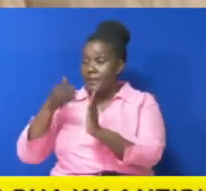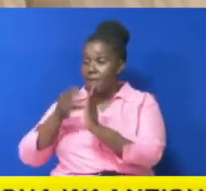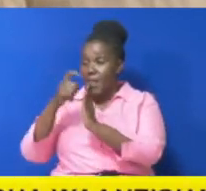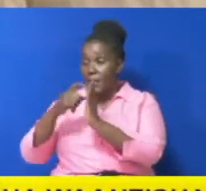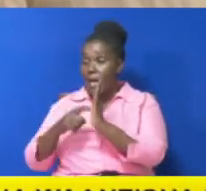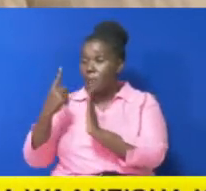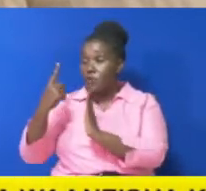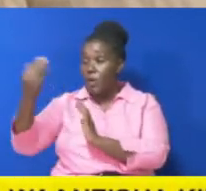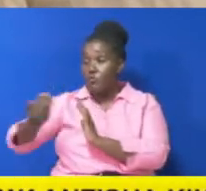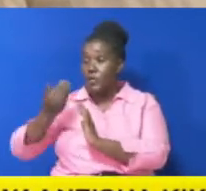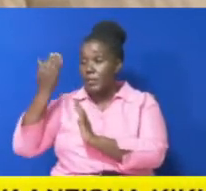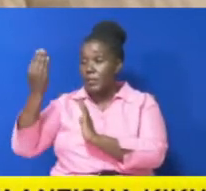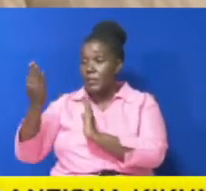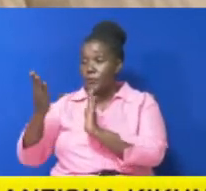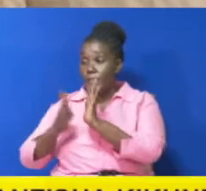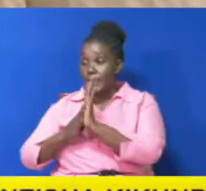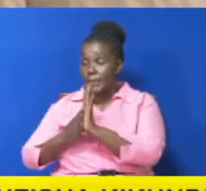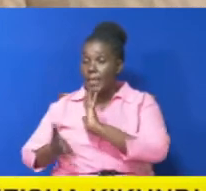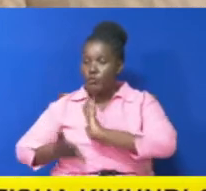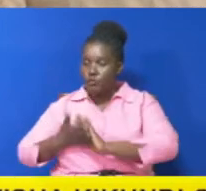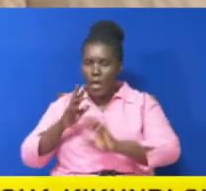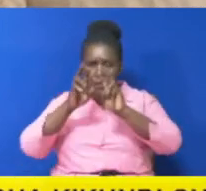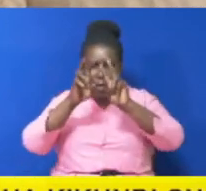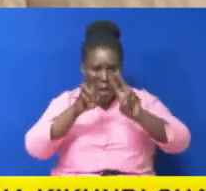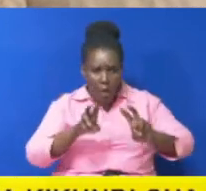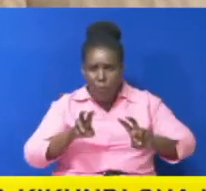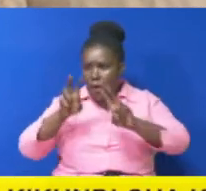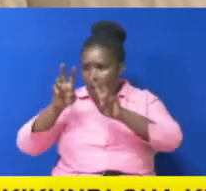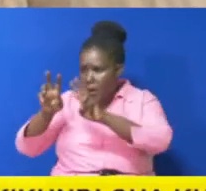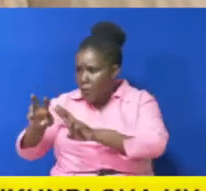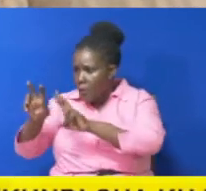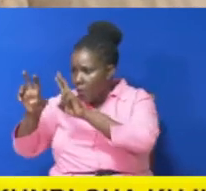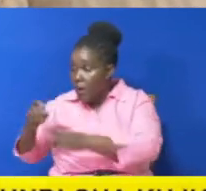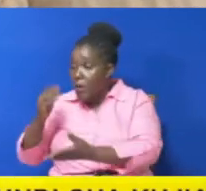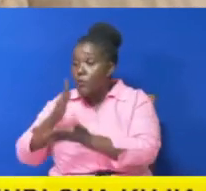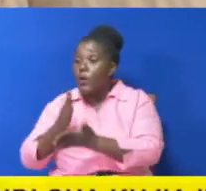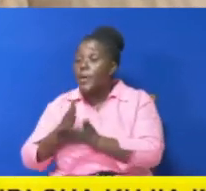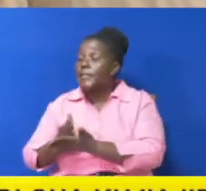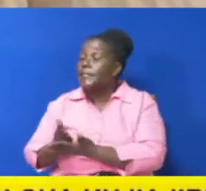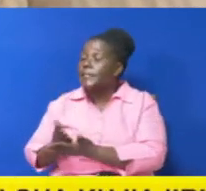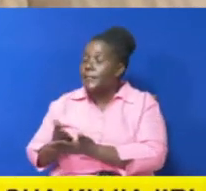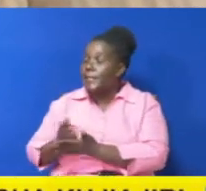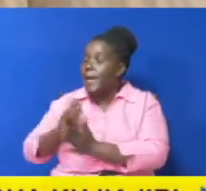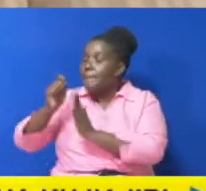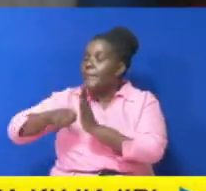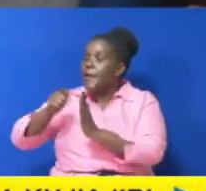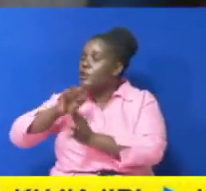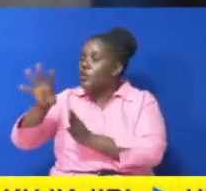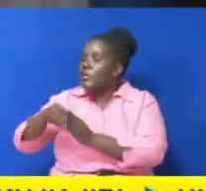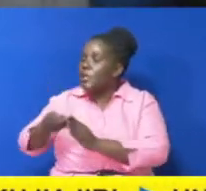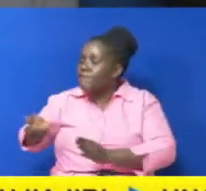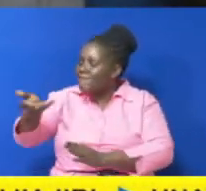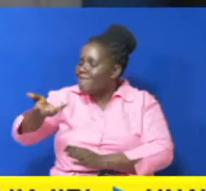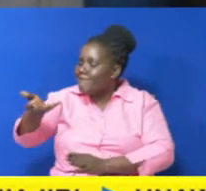9. Tunaanza ukaguzi kuona mitambo yote imeondoka kwenye maeneo ya